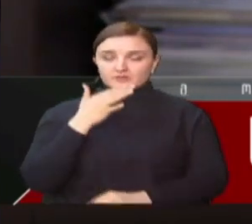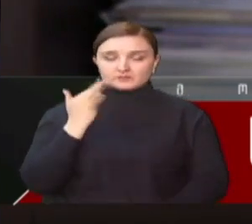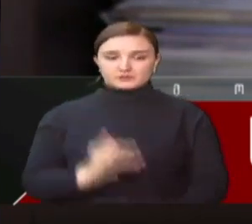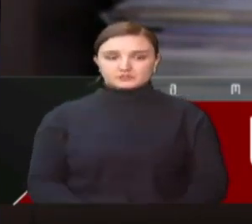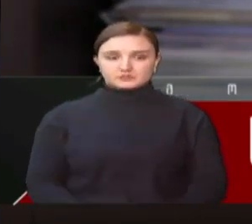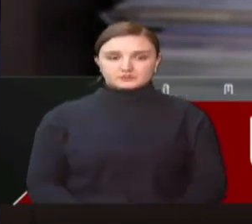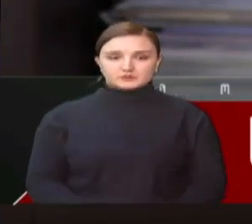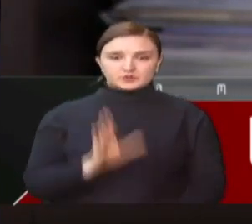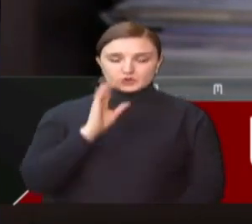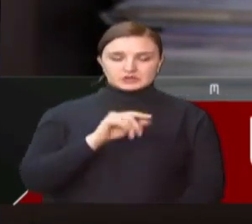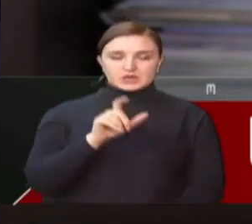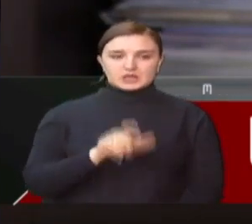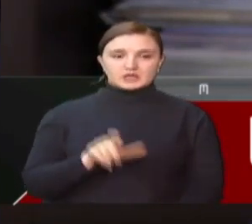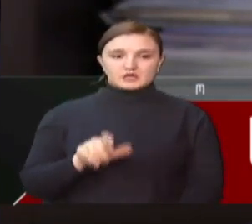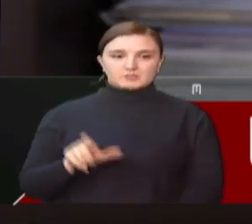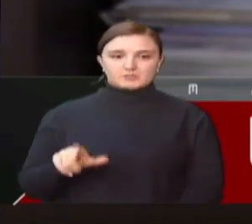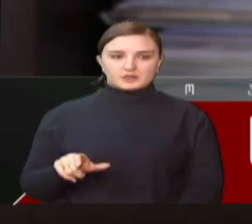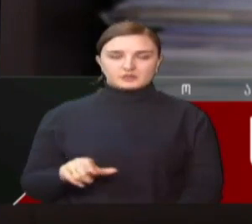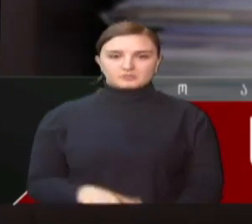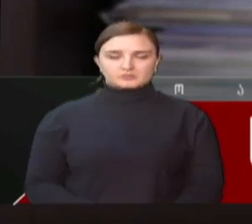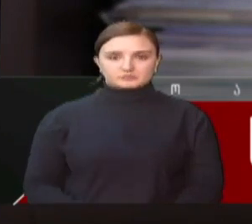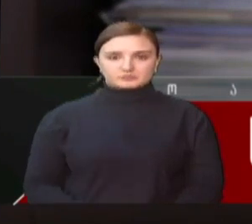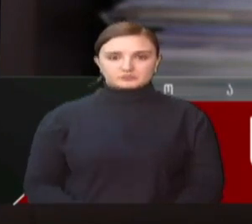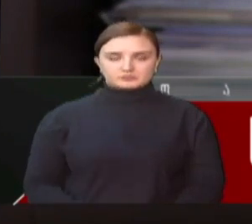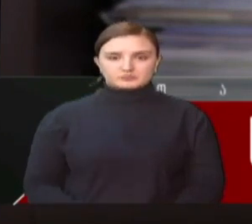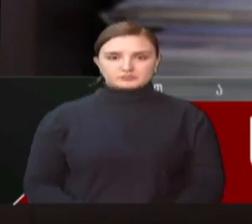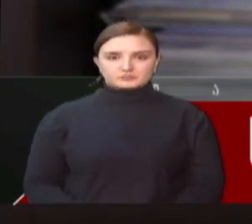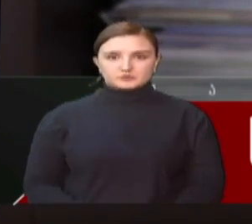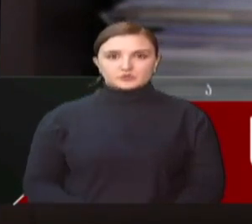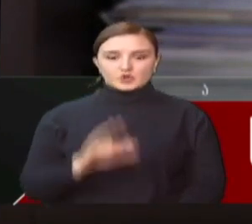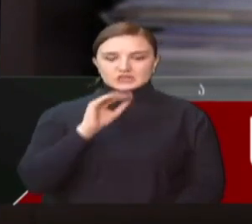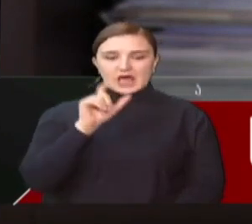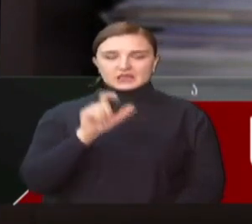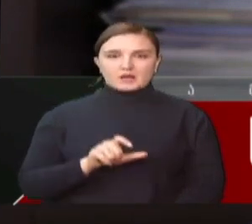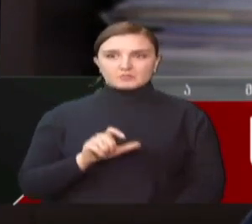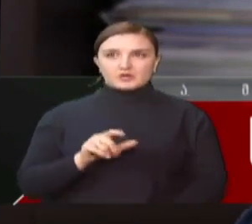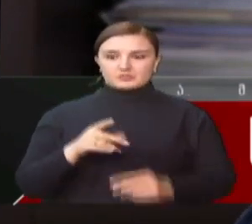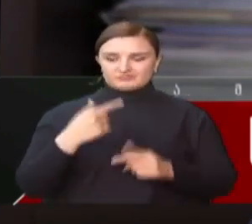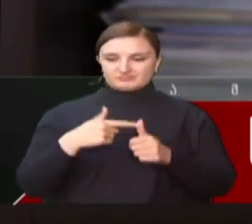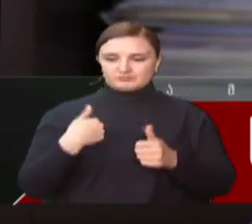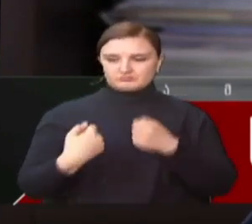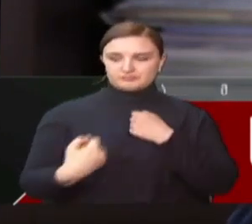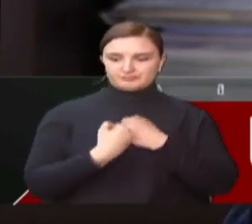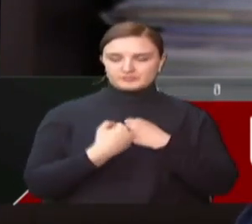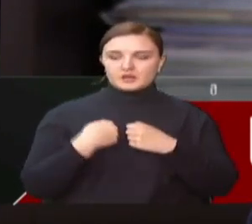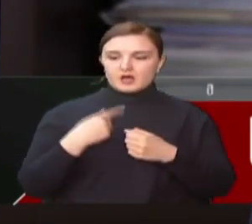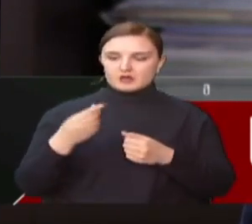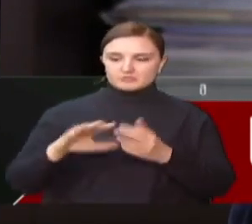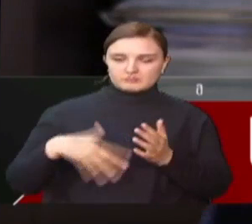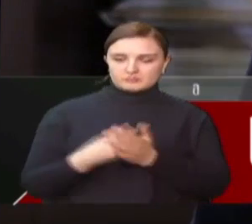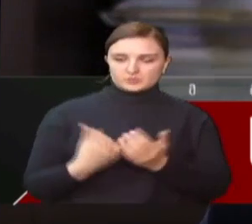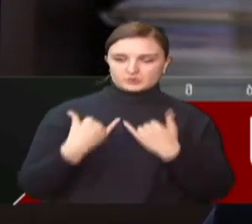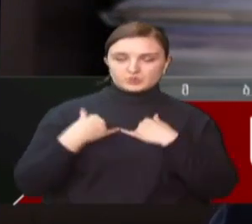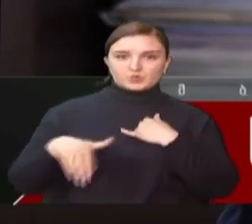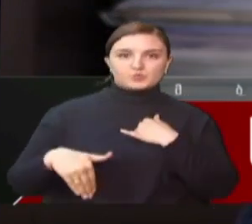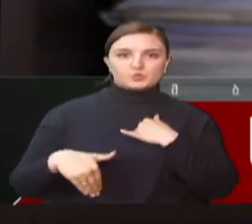Rodesat adamiane bi cebian compensații izgarish. Compensa eș tan gîdet Ide